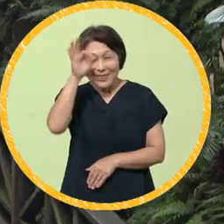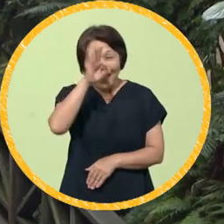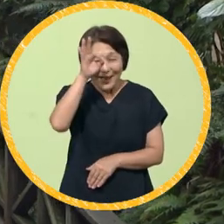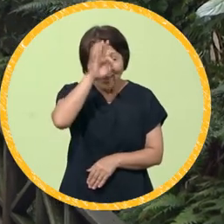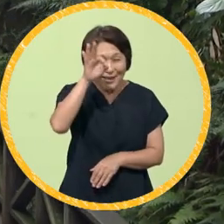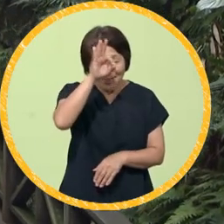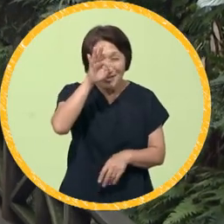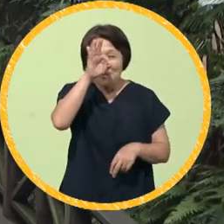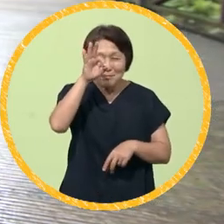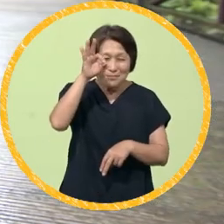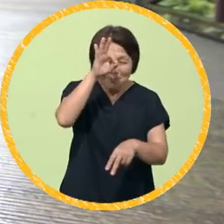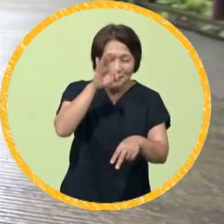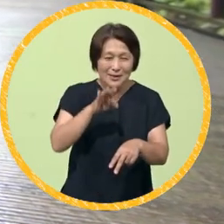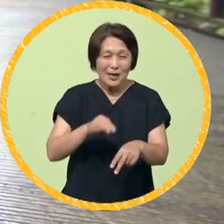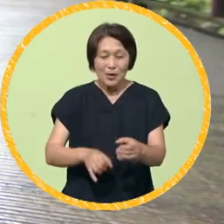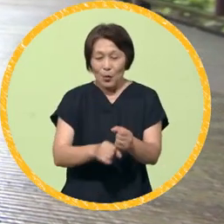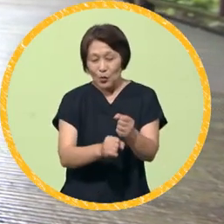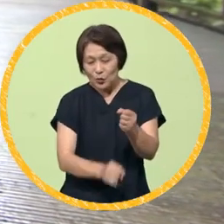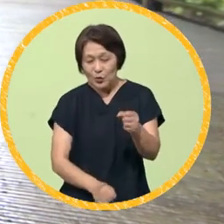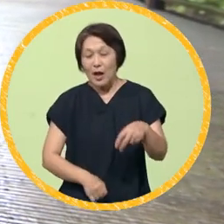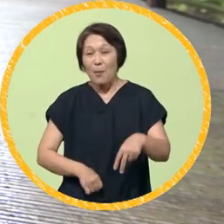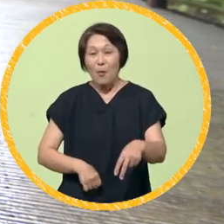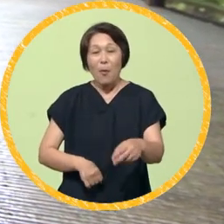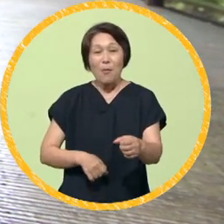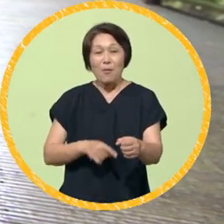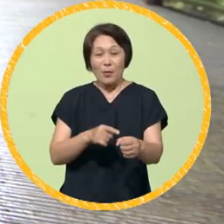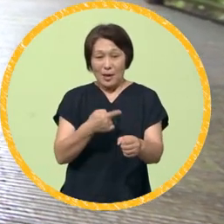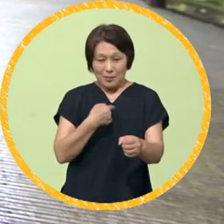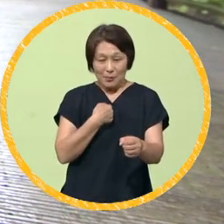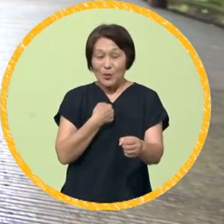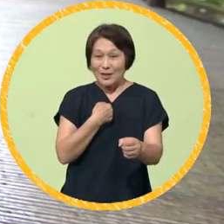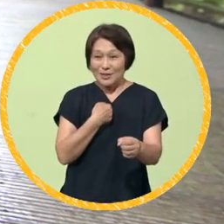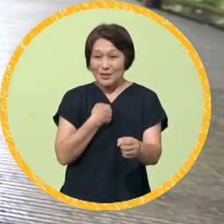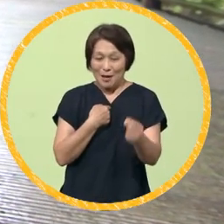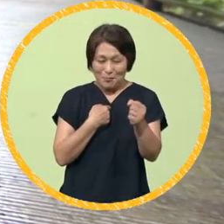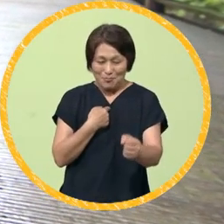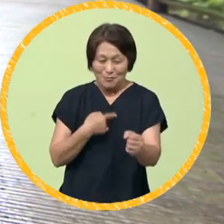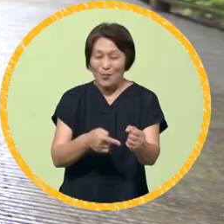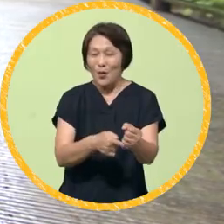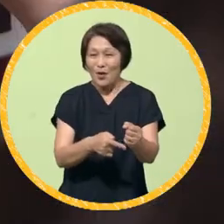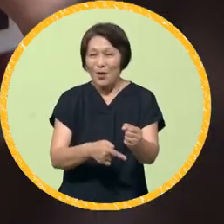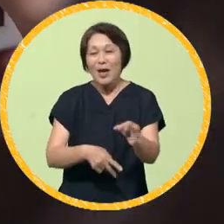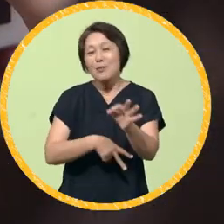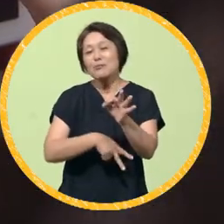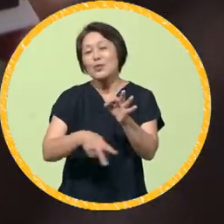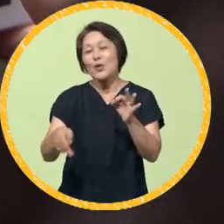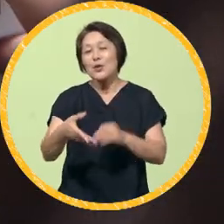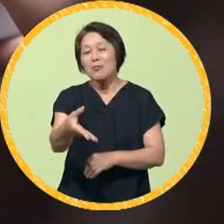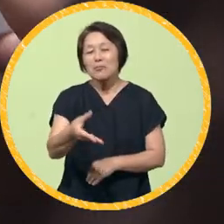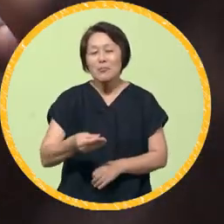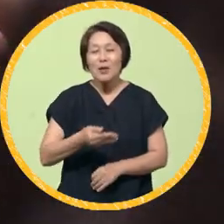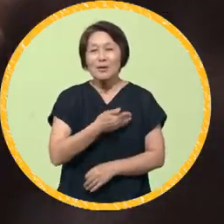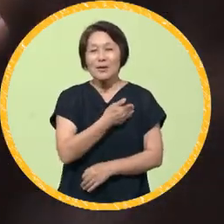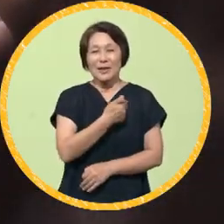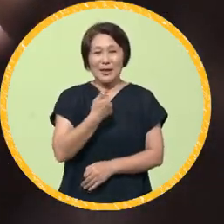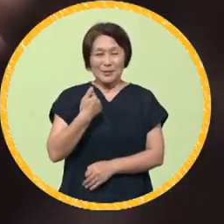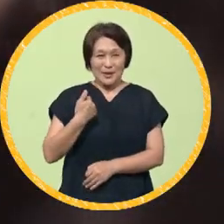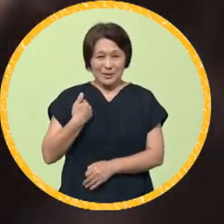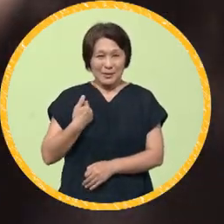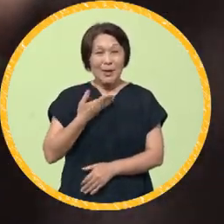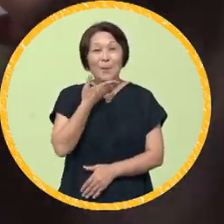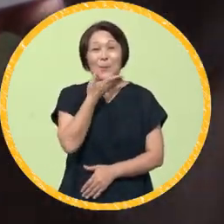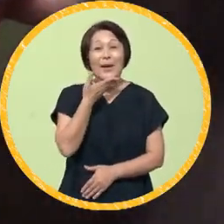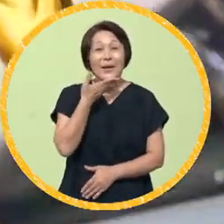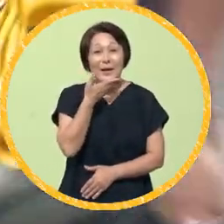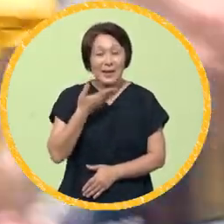した。あとこの杖もですね、うん、私たちが使ってる杖、 気になってない、気になりましたね。 これ無料で使えるので、あった方が便利です